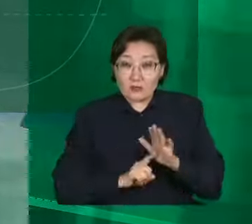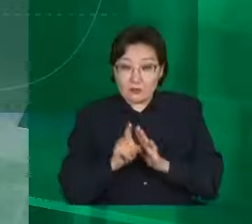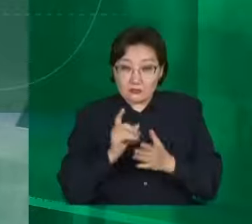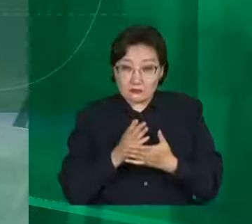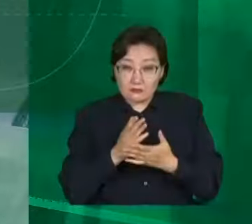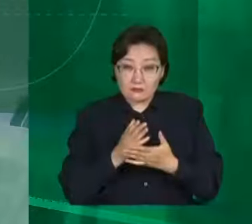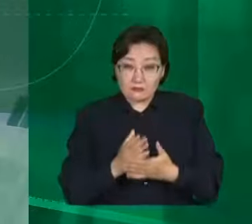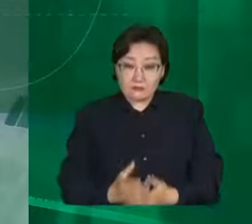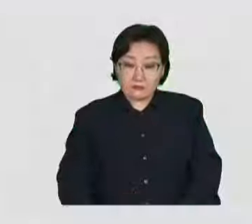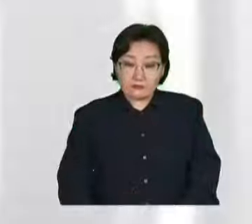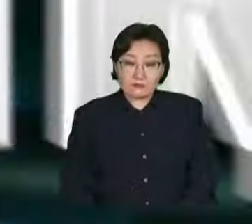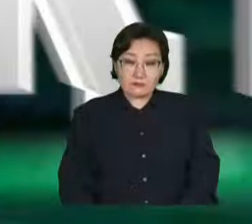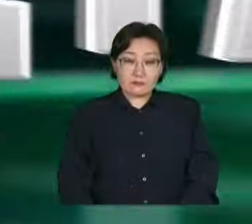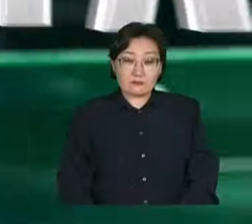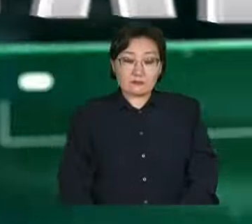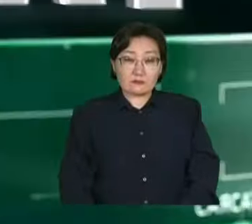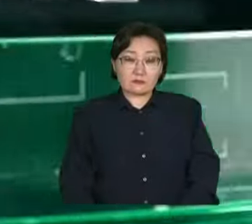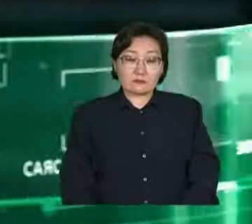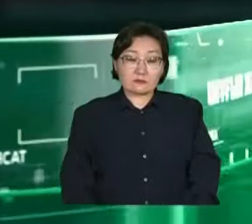қозғалды.